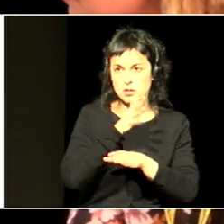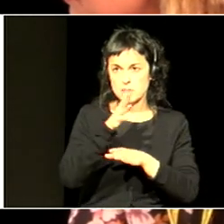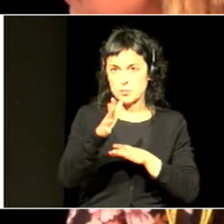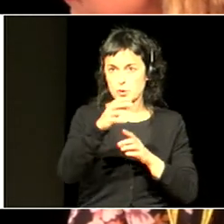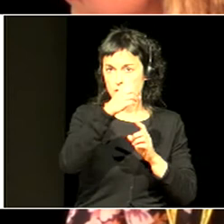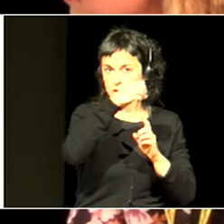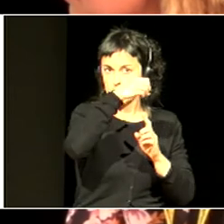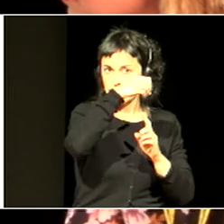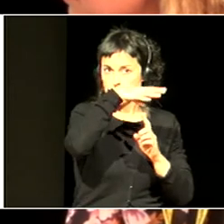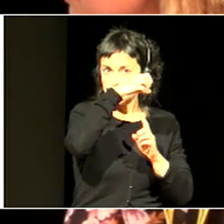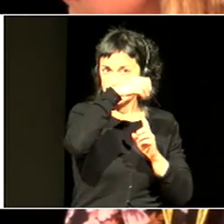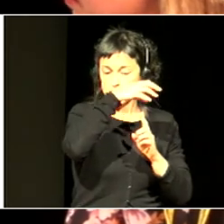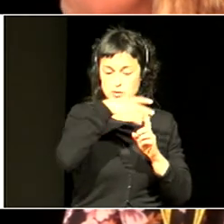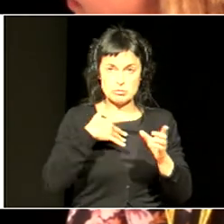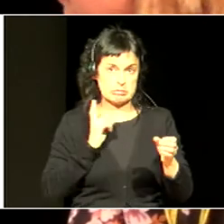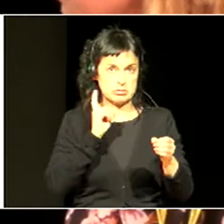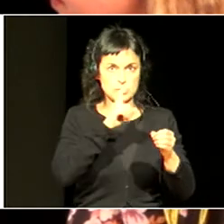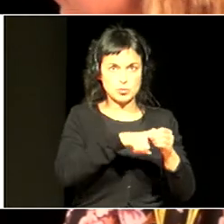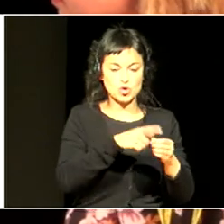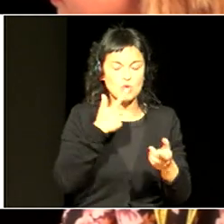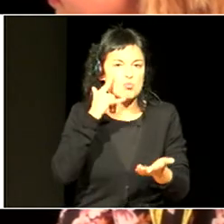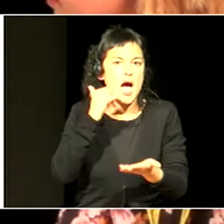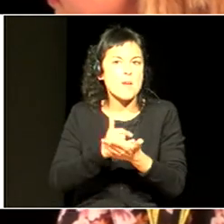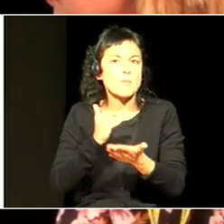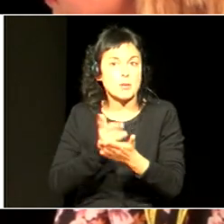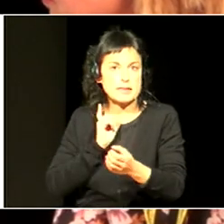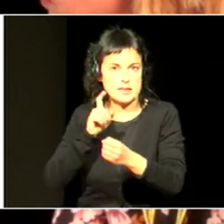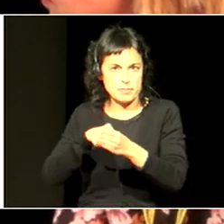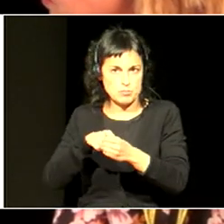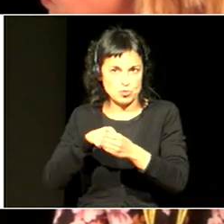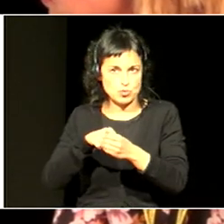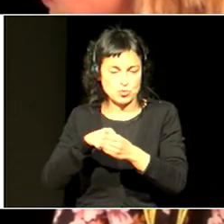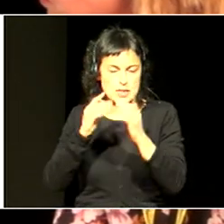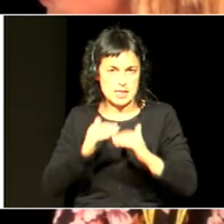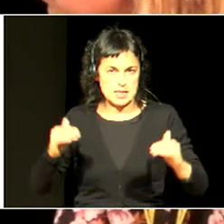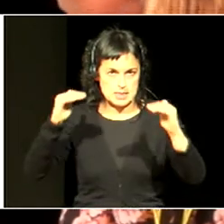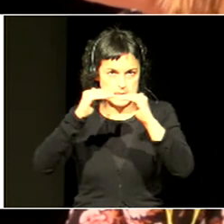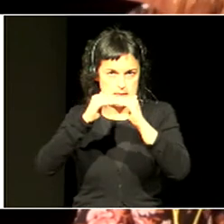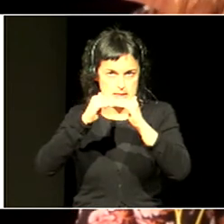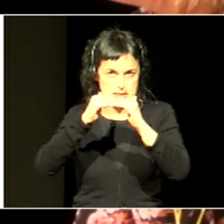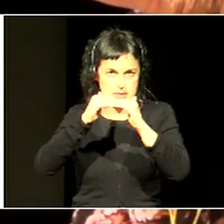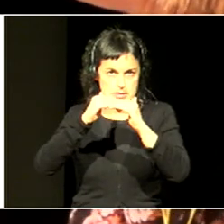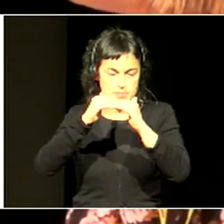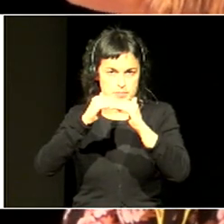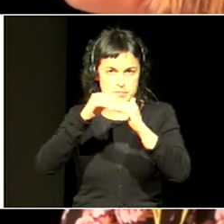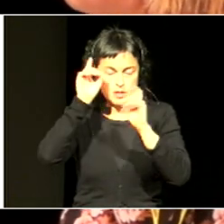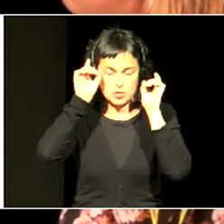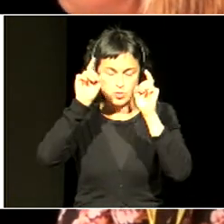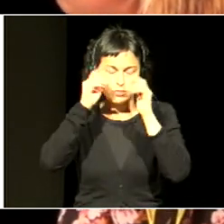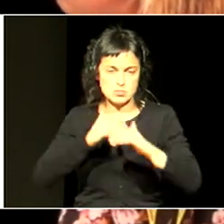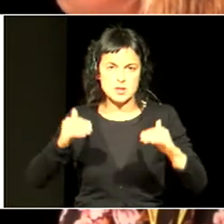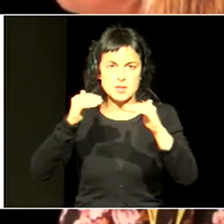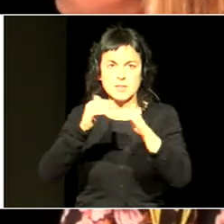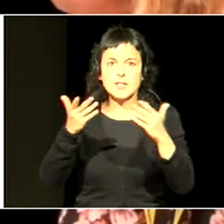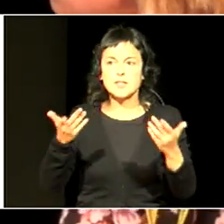eskuz parte hartu genuen pilotaje batean, ezkidentzan, eta nolabait guzti hori dinamizatzeko